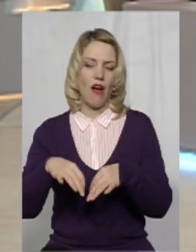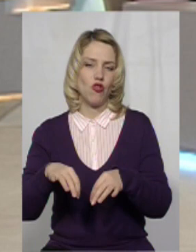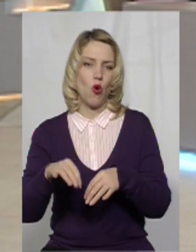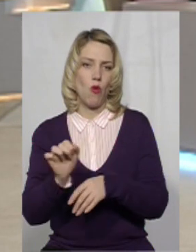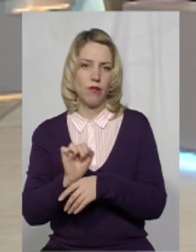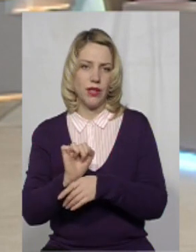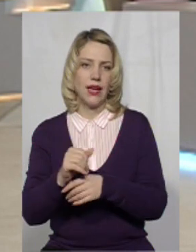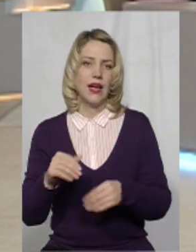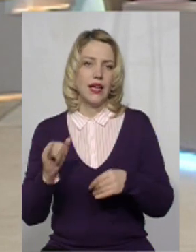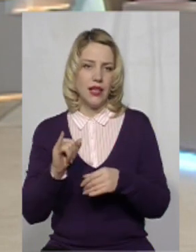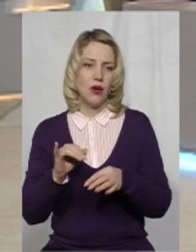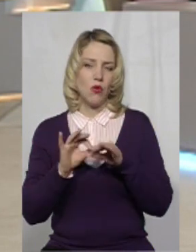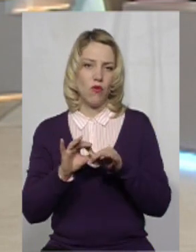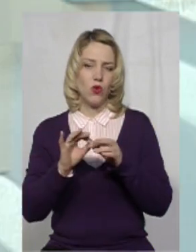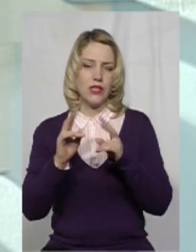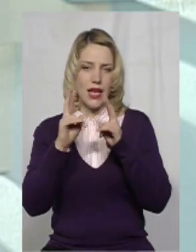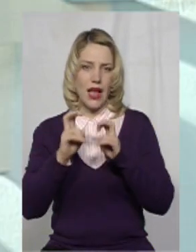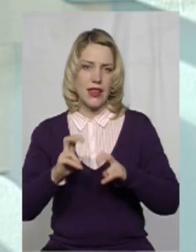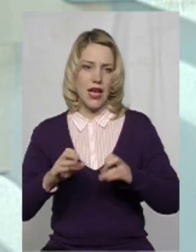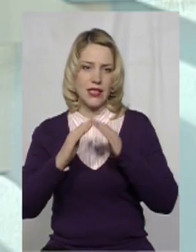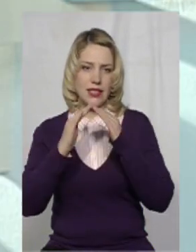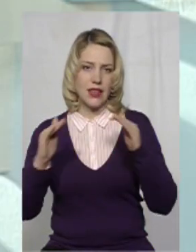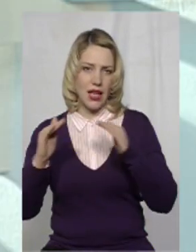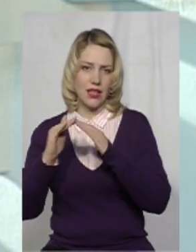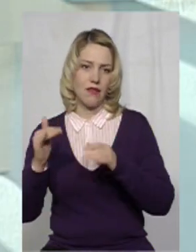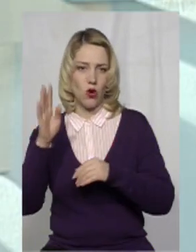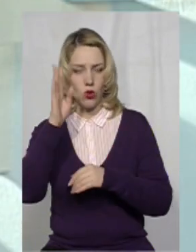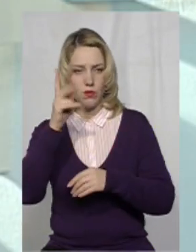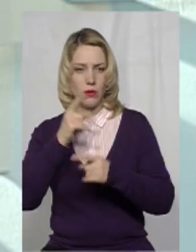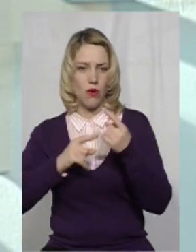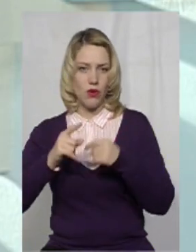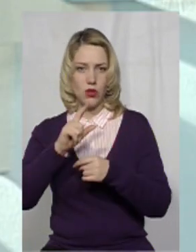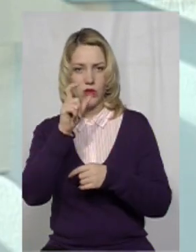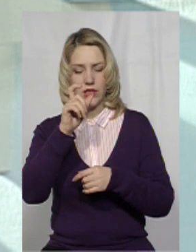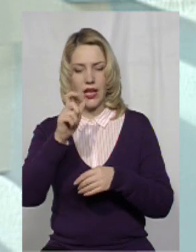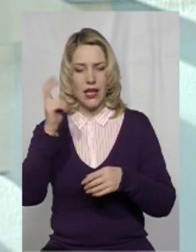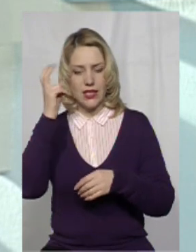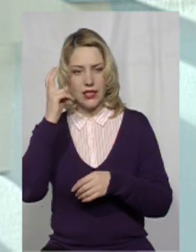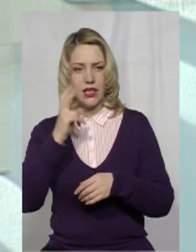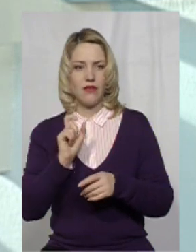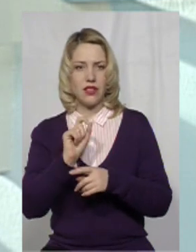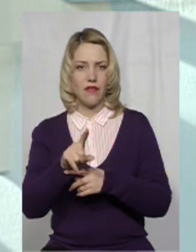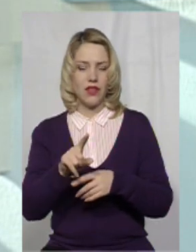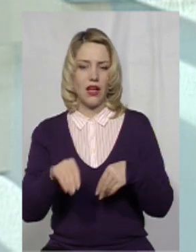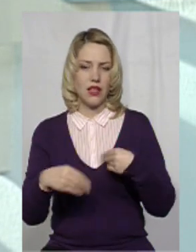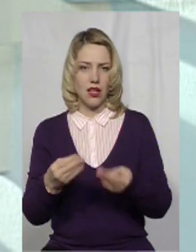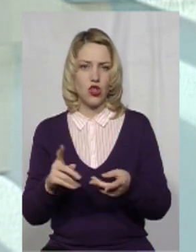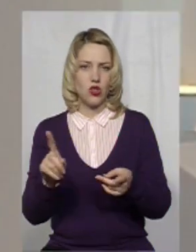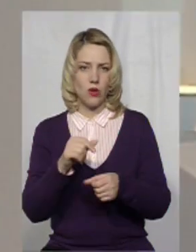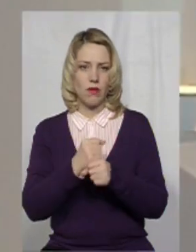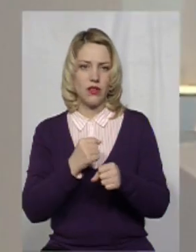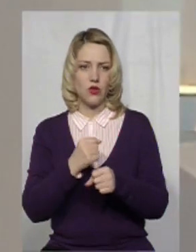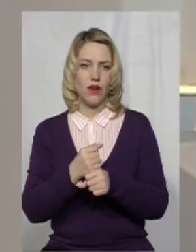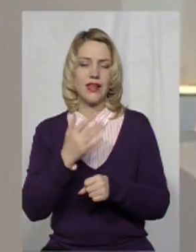сьогодні проводиться аналіз дахів. Тобто вже сьогодні прям хлопці повернулися з Києва, завдання стоїть запрацювати і працювати. Тобто це